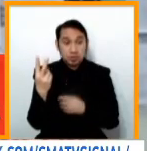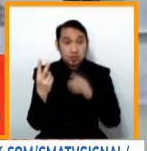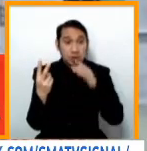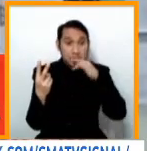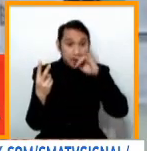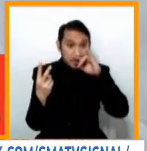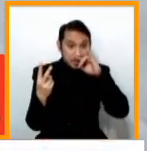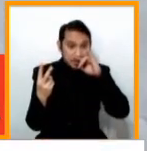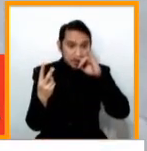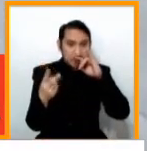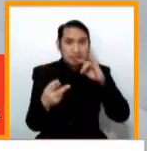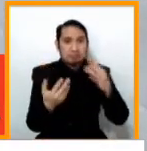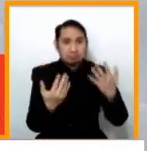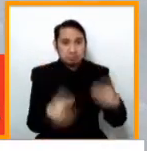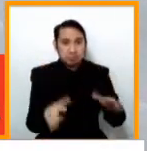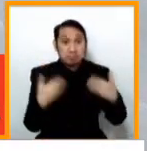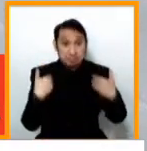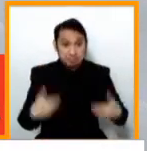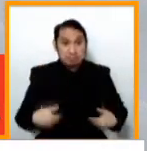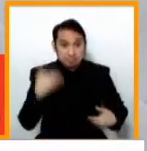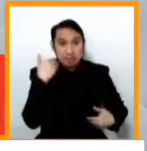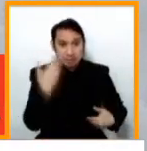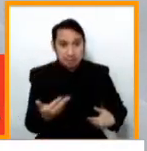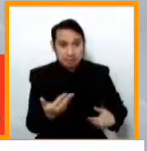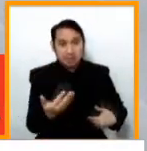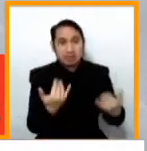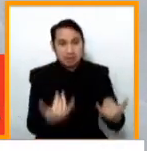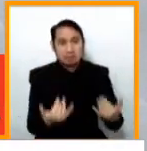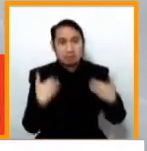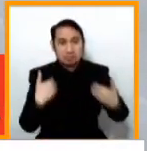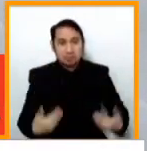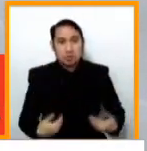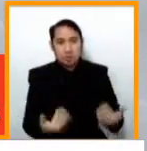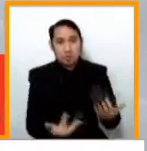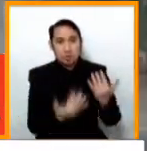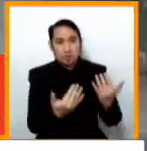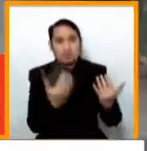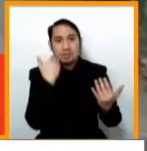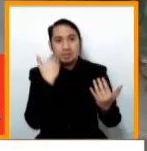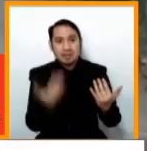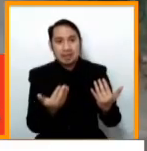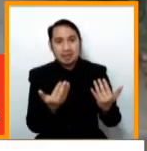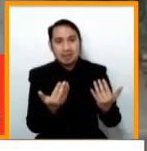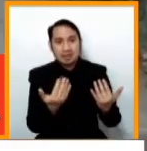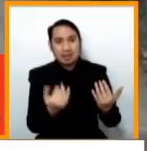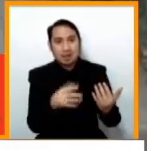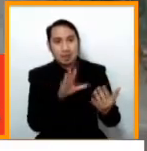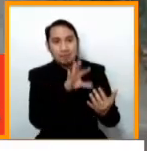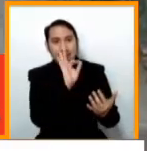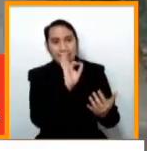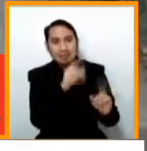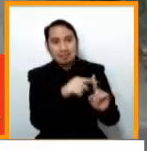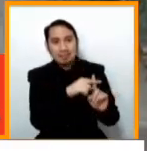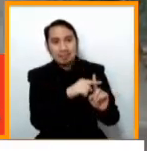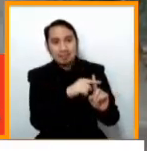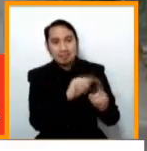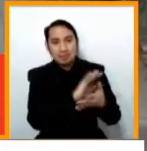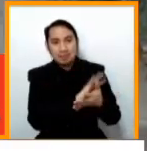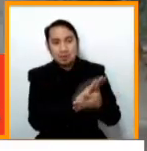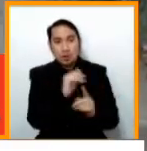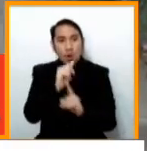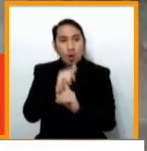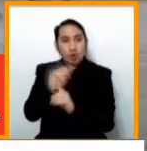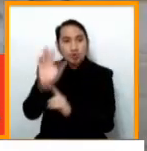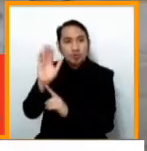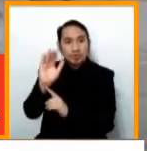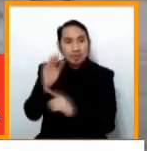O'Haro, Iloilo City na namatay at na-discovering COVID-positive. August 15 ang isugod sa ospital ang bata